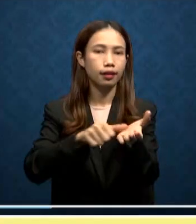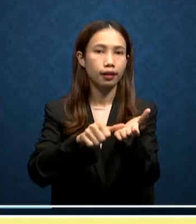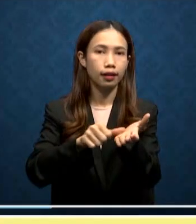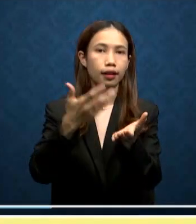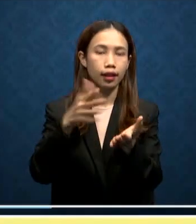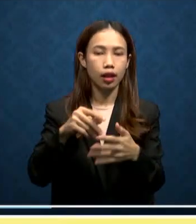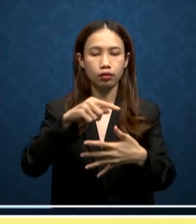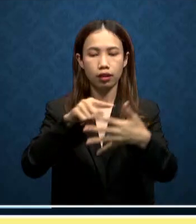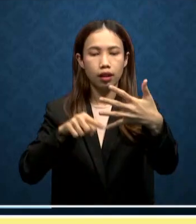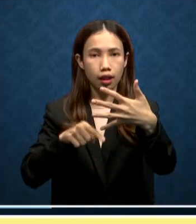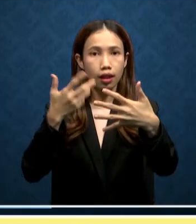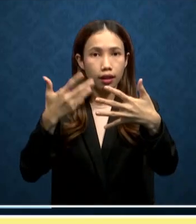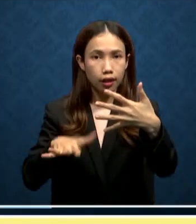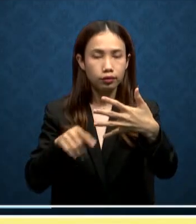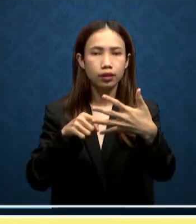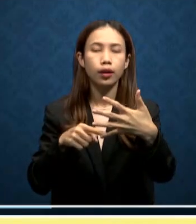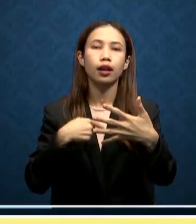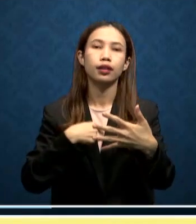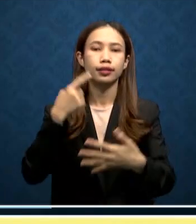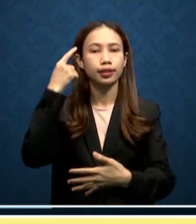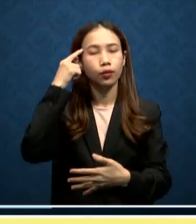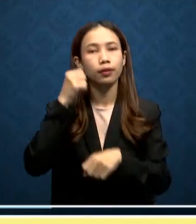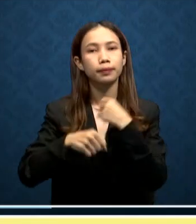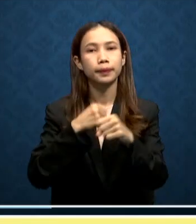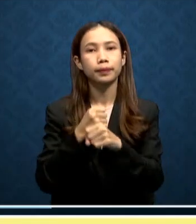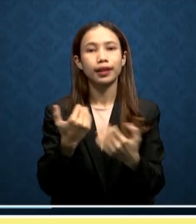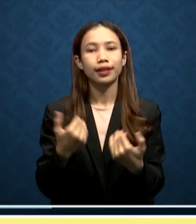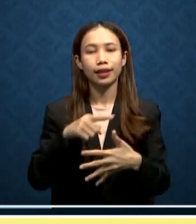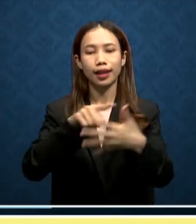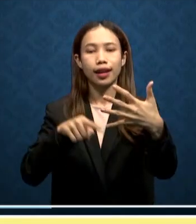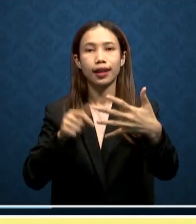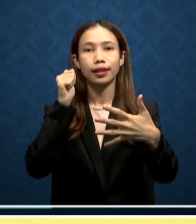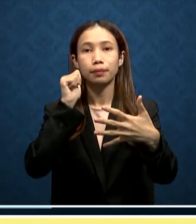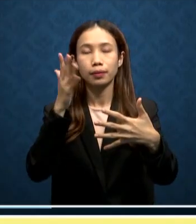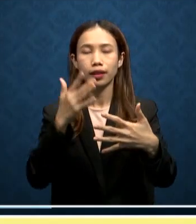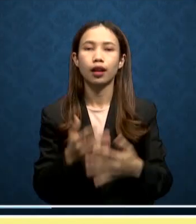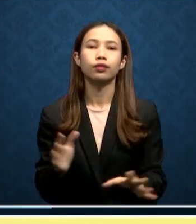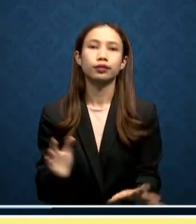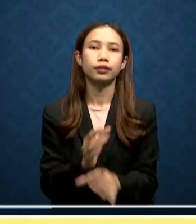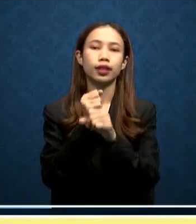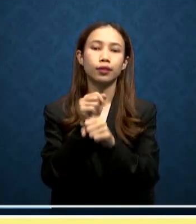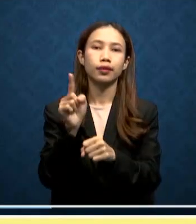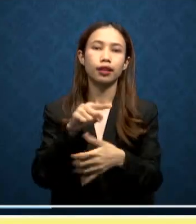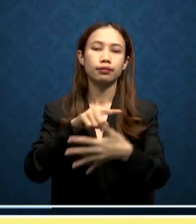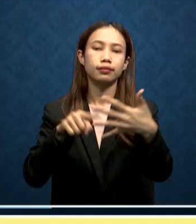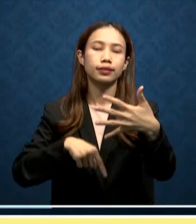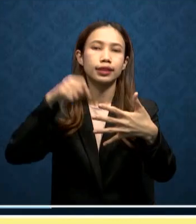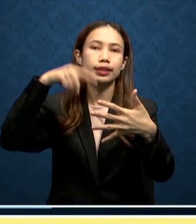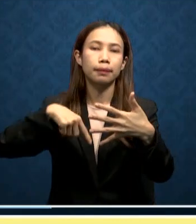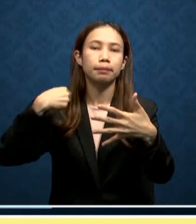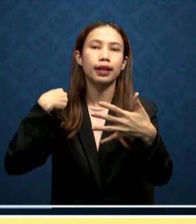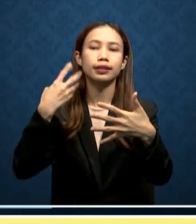5จังหวัดนี้ได้แล้วผมก็คิดว่าปีนี้จะมีไม่มี 5จังหวัดนี้ปรากฏว่าก็มีซ้ำมา 4